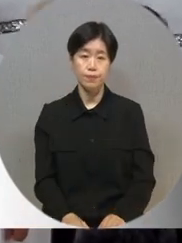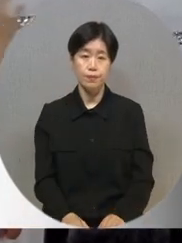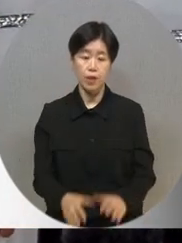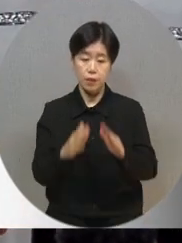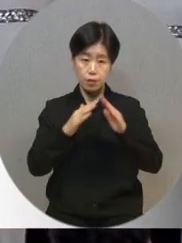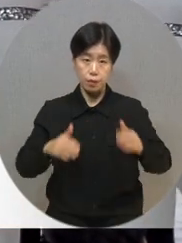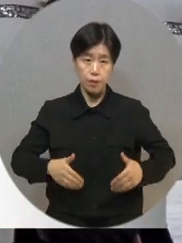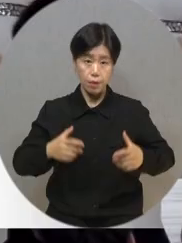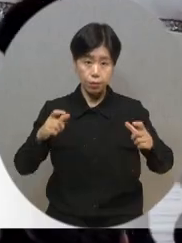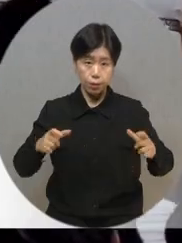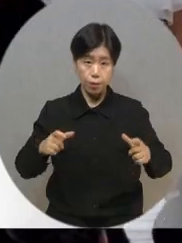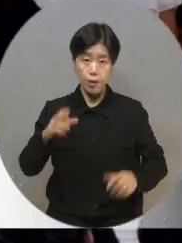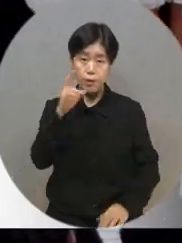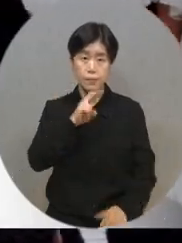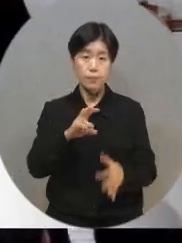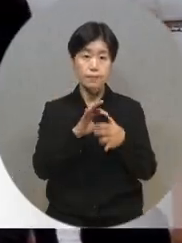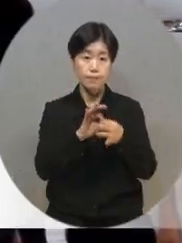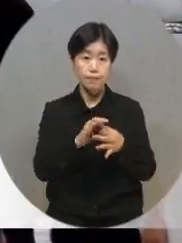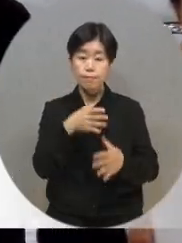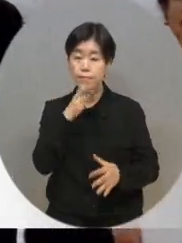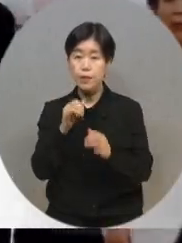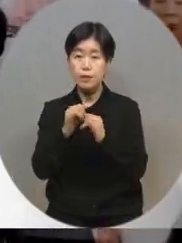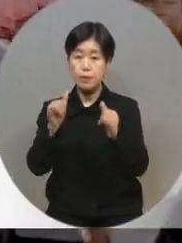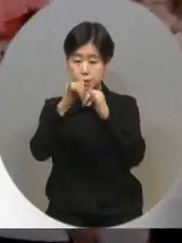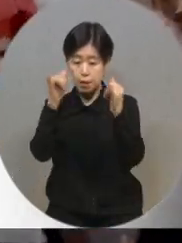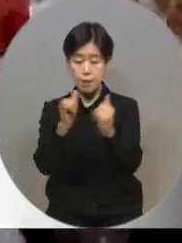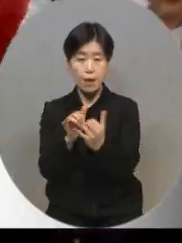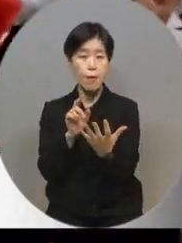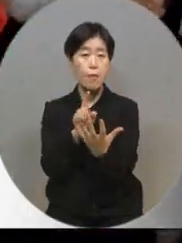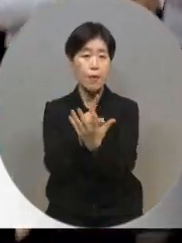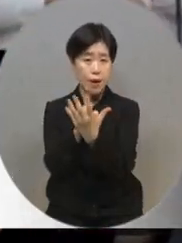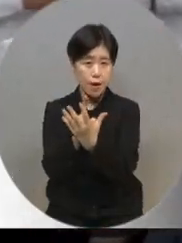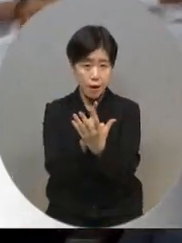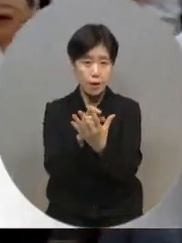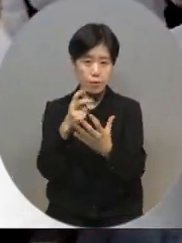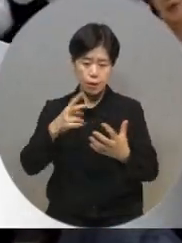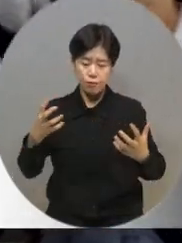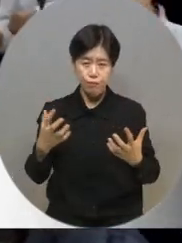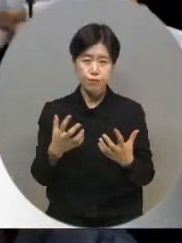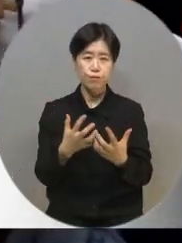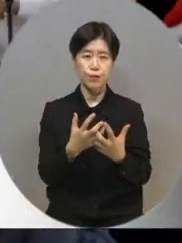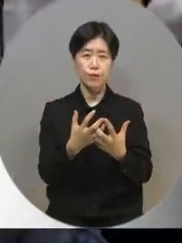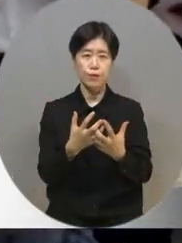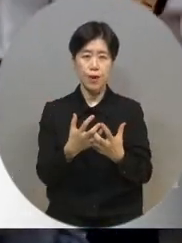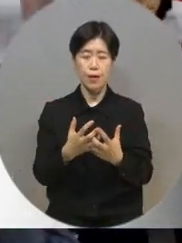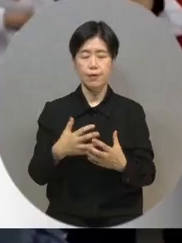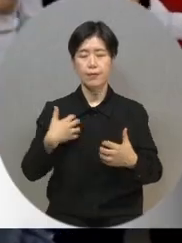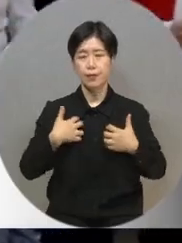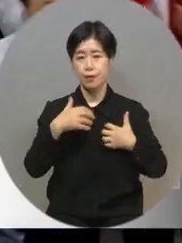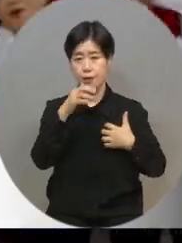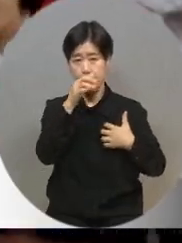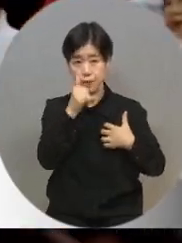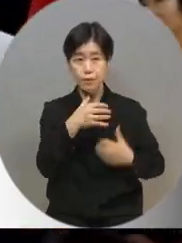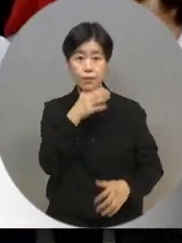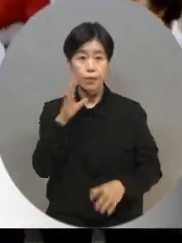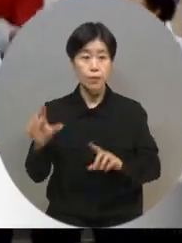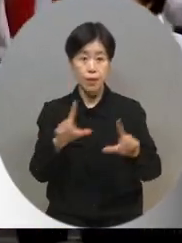전남도는 음악을 통해 어르신의 사회활동 참여와 풍요롭고 활기찬 노후생활 영위를 위해